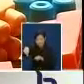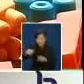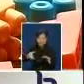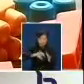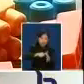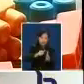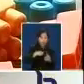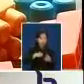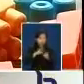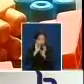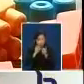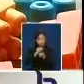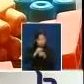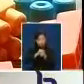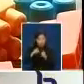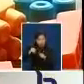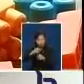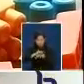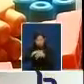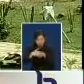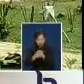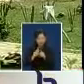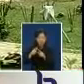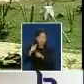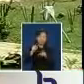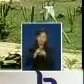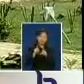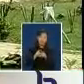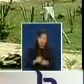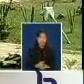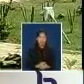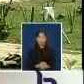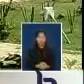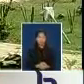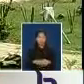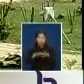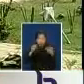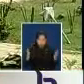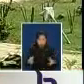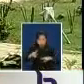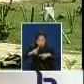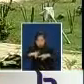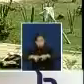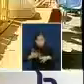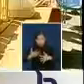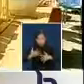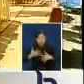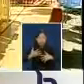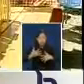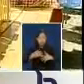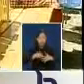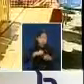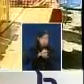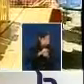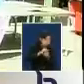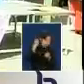านี่แหละครับแล้วไปตากให้แห้งเชื่อก็ตาม การเรียนการ สอนเด็กของเด็กเล่นโต๊ะเก้าอี้อะไรซักได้ซักอะไรล้างให้ล้าง